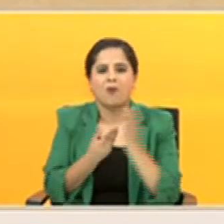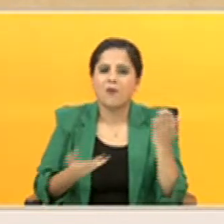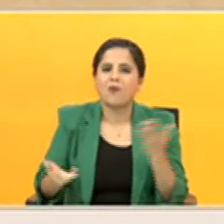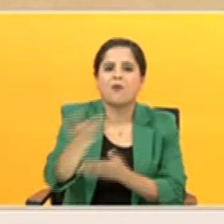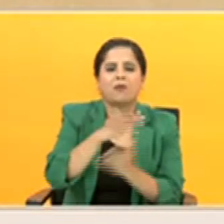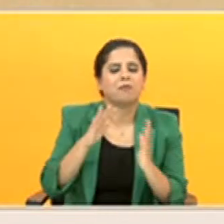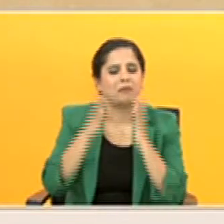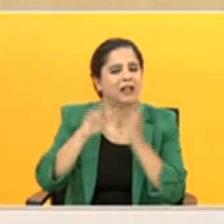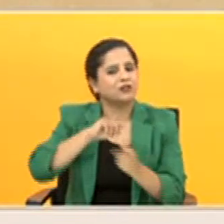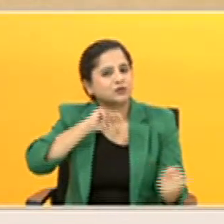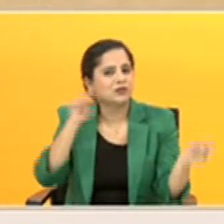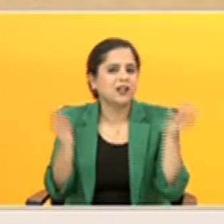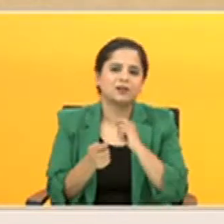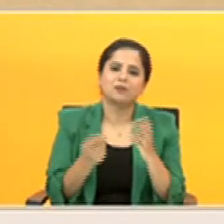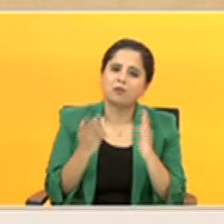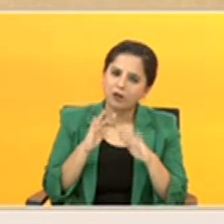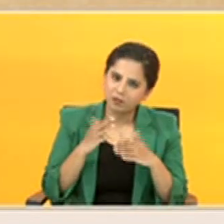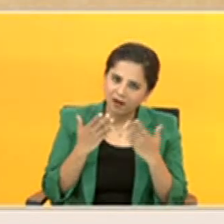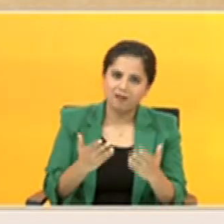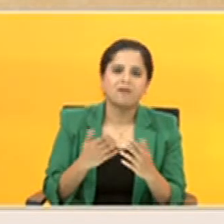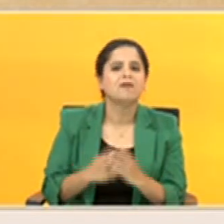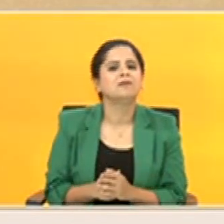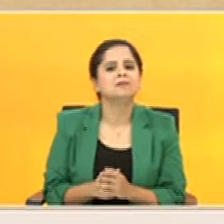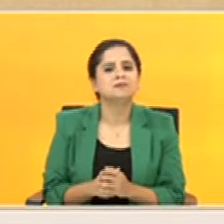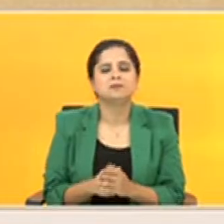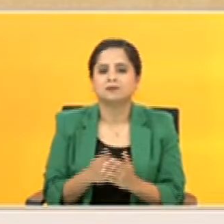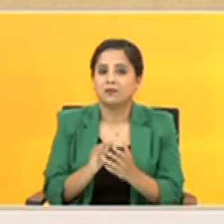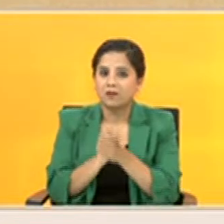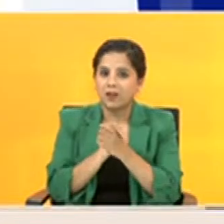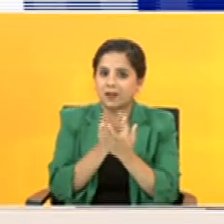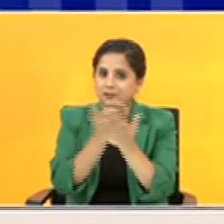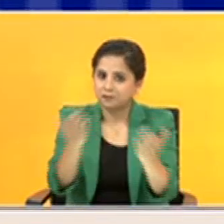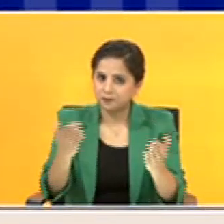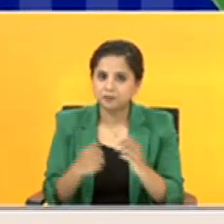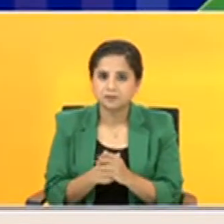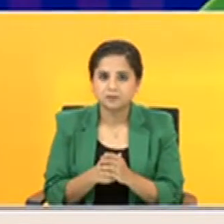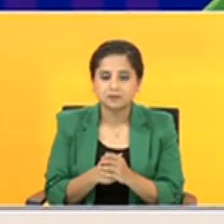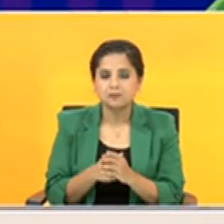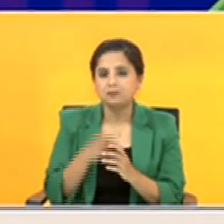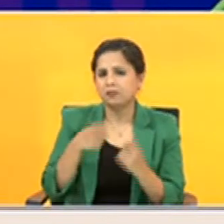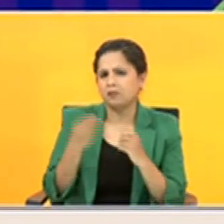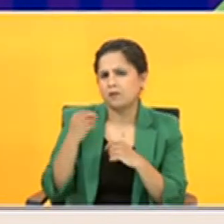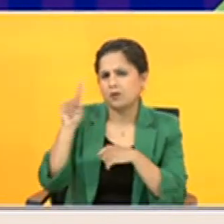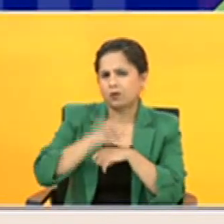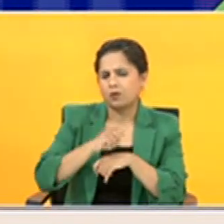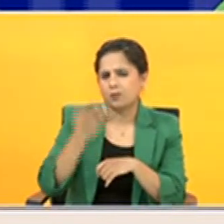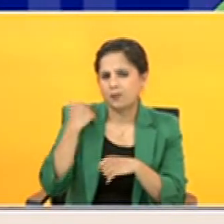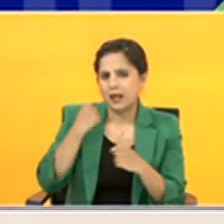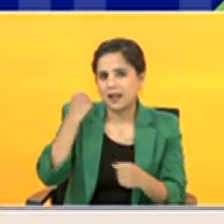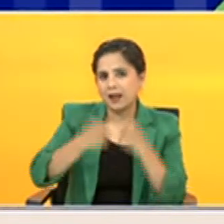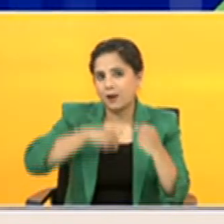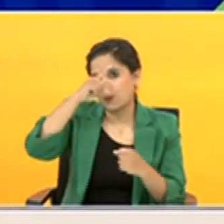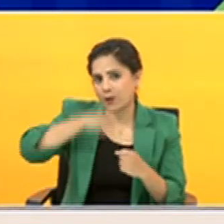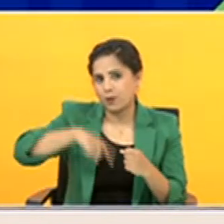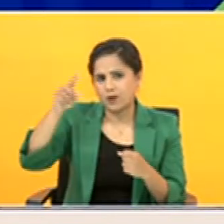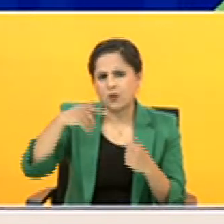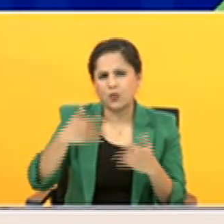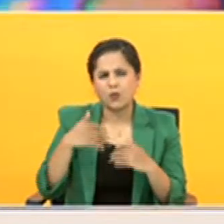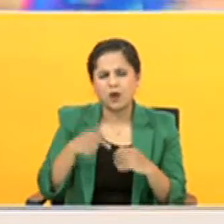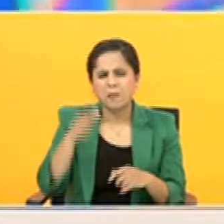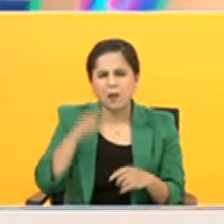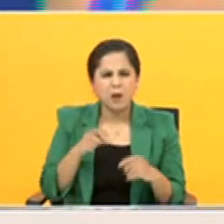बड़ा परिवर्तन ला सकते हैं। साथियों, बीते दिनों खेलो इंडिया गेम्स की बड़ी धूम